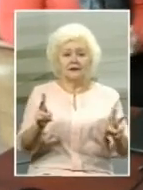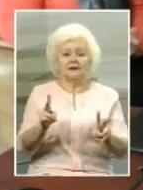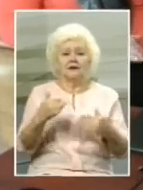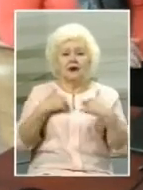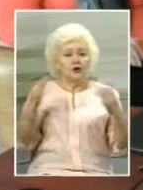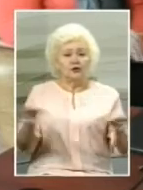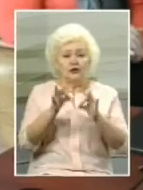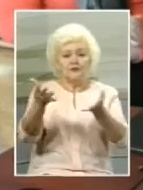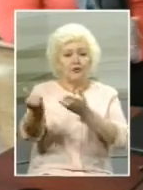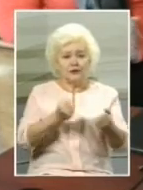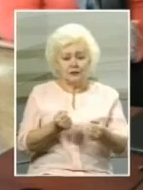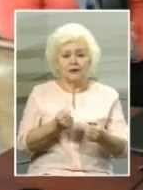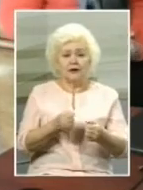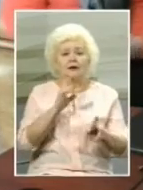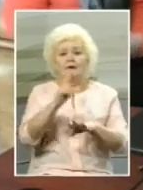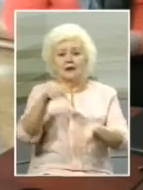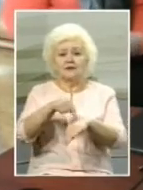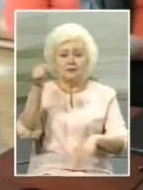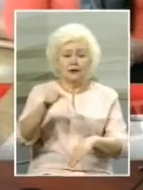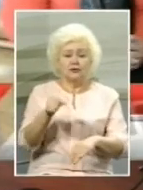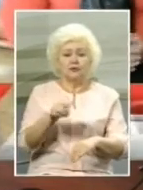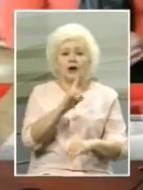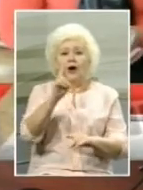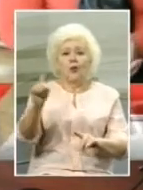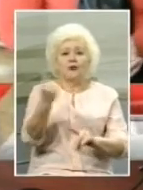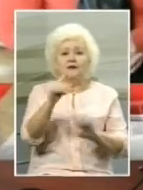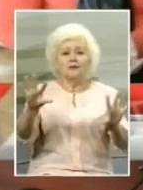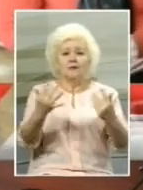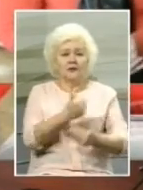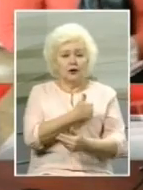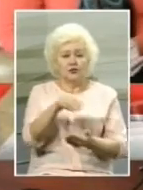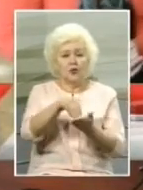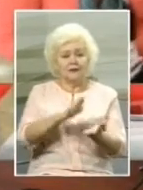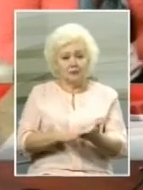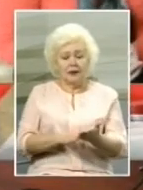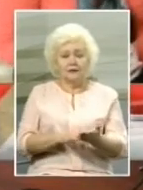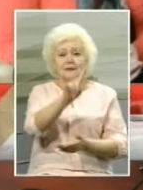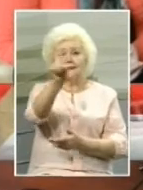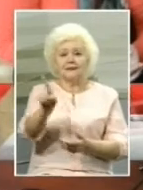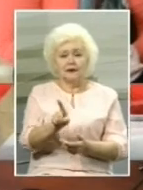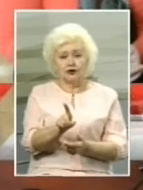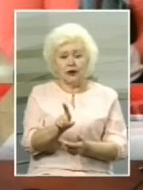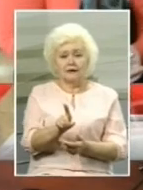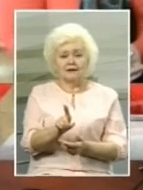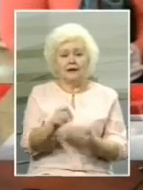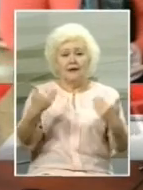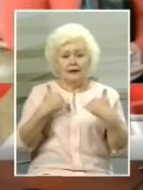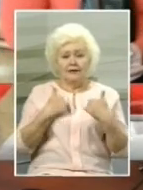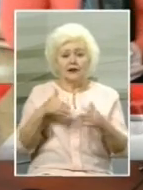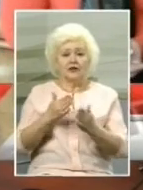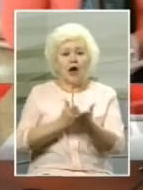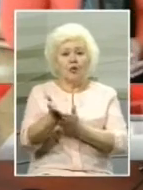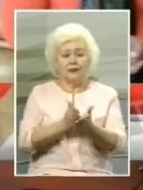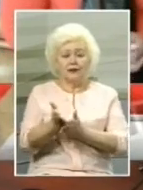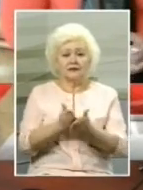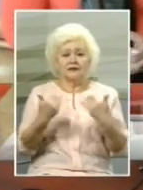ми ще не знаємо, як вона себе чувствує». Ще один момент хочу відмітити. За час в нашей операционной, у